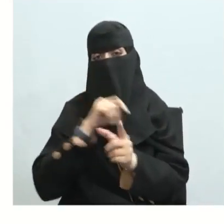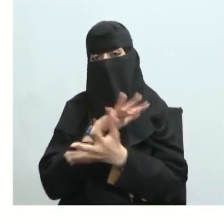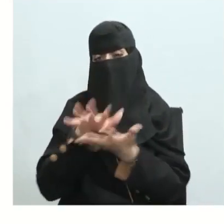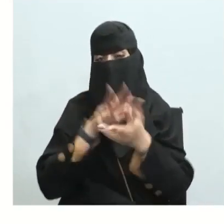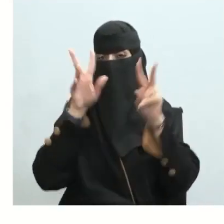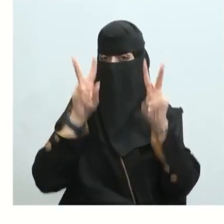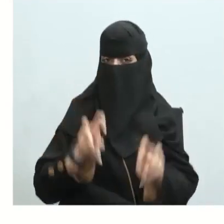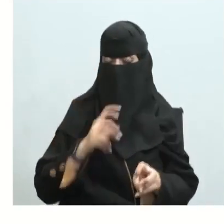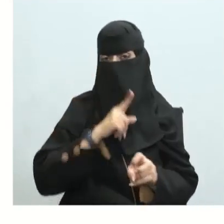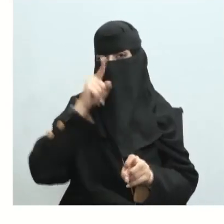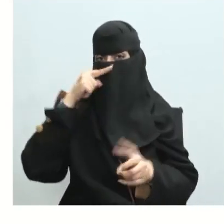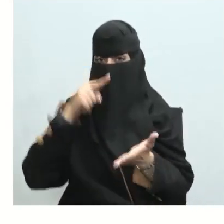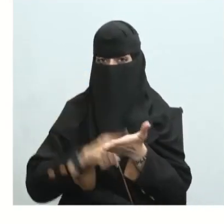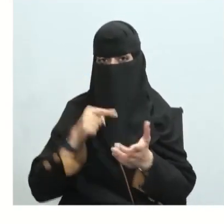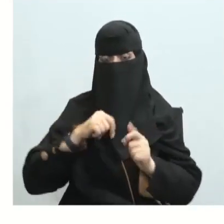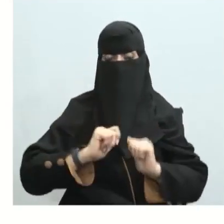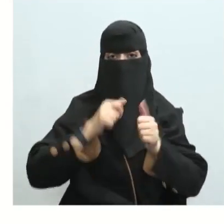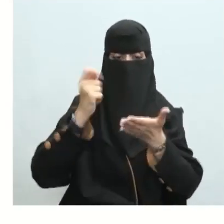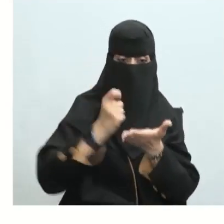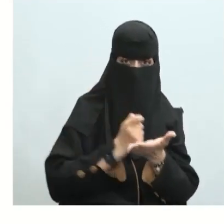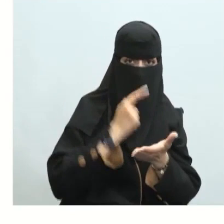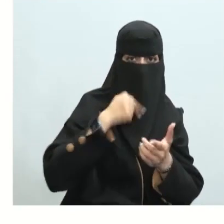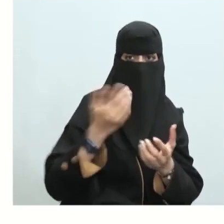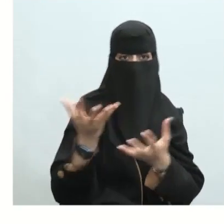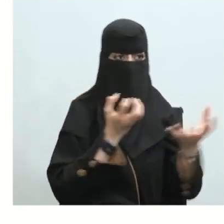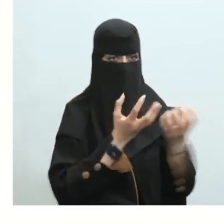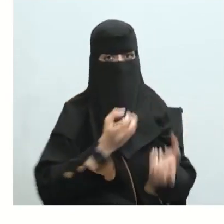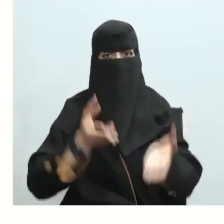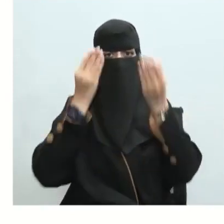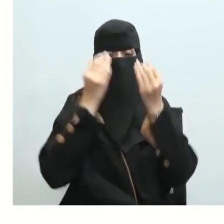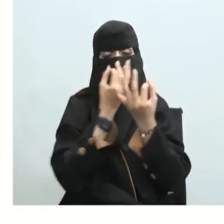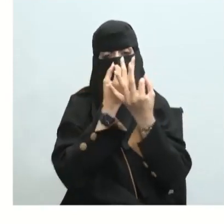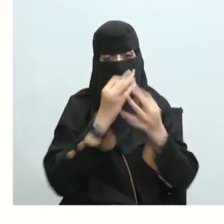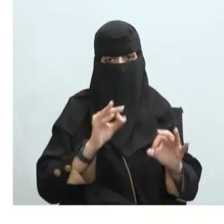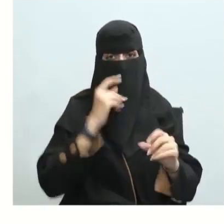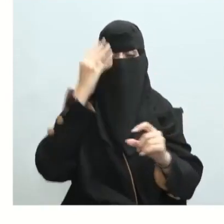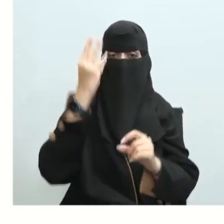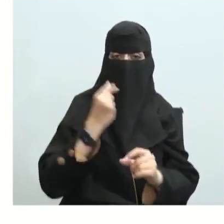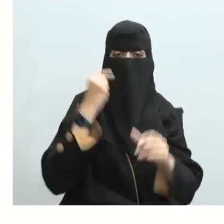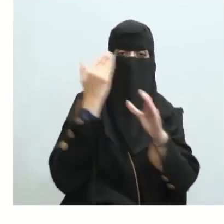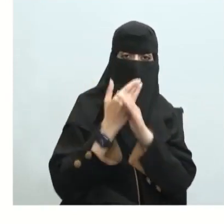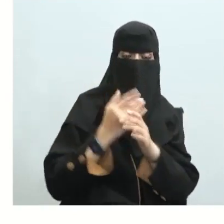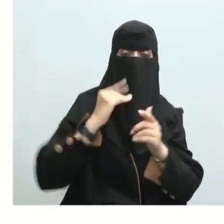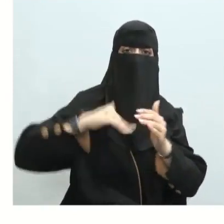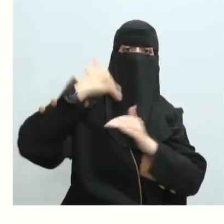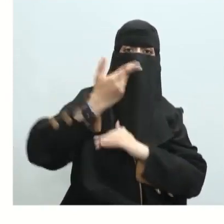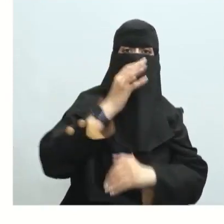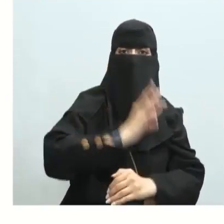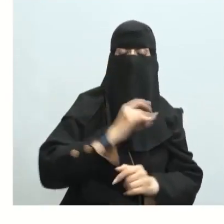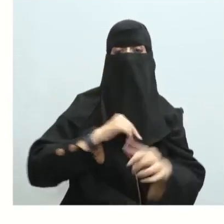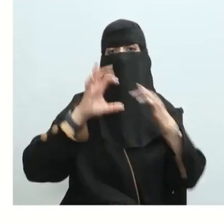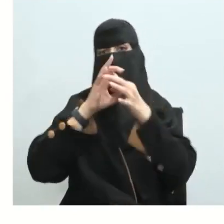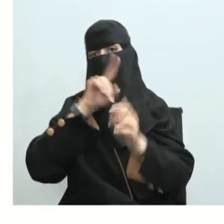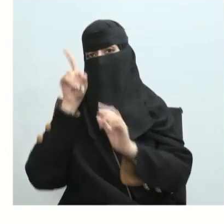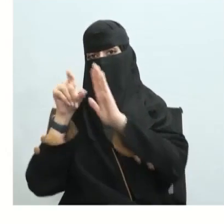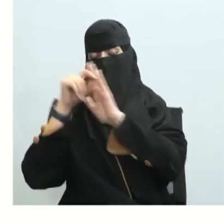ولذلك ينبغي لمعد التقرير ان يجمع كامل المعلومات والاحصاءات والحقائق والاسباب والنتائج المتعلقه بموضوعه قبل